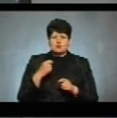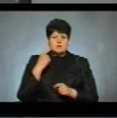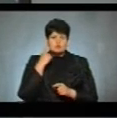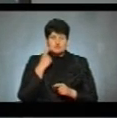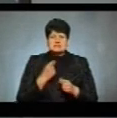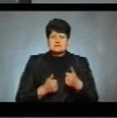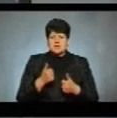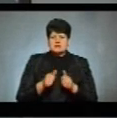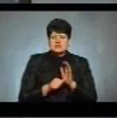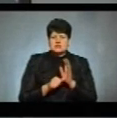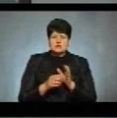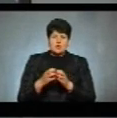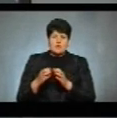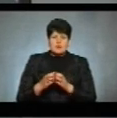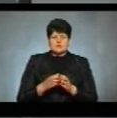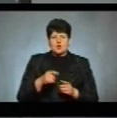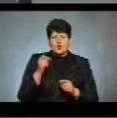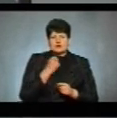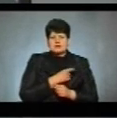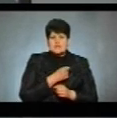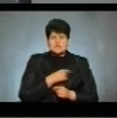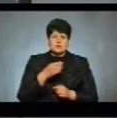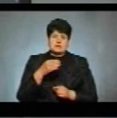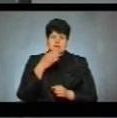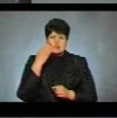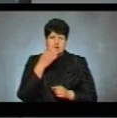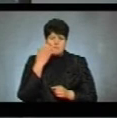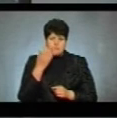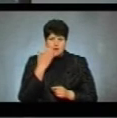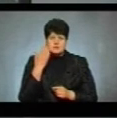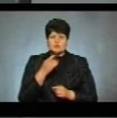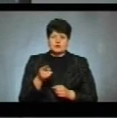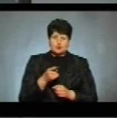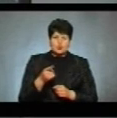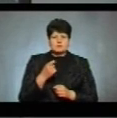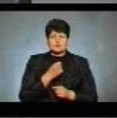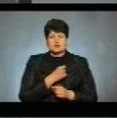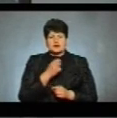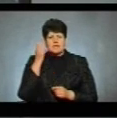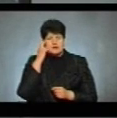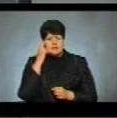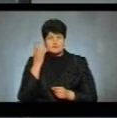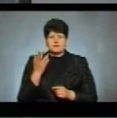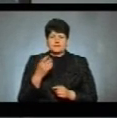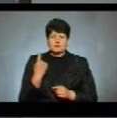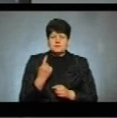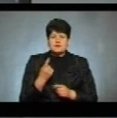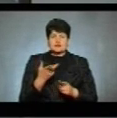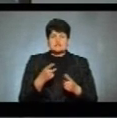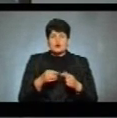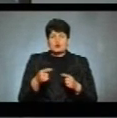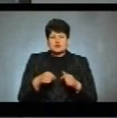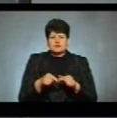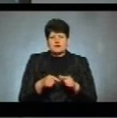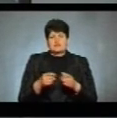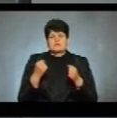Змагаються 6 команд з Одеської, Закарпатської, Кіровоградської, Житомирської, Тернопільської областей і з Києва. Захід організував Тернопільський регіональний